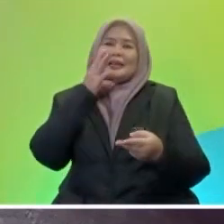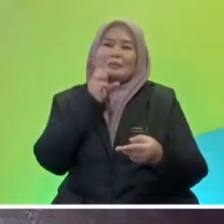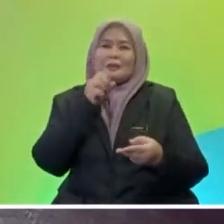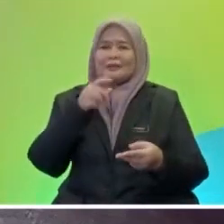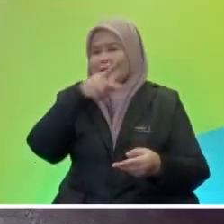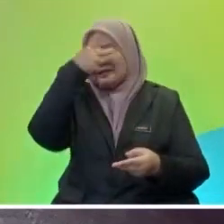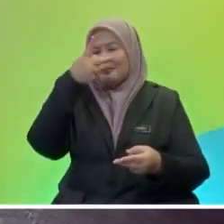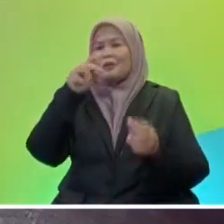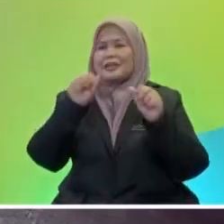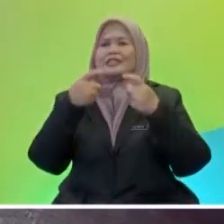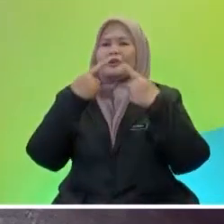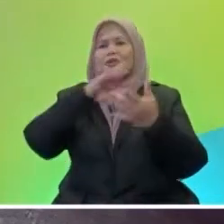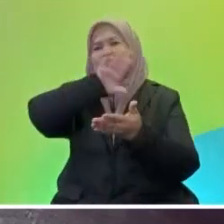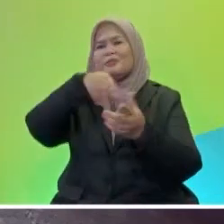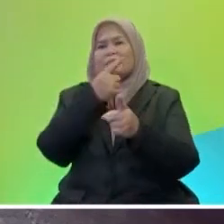Terima